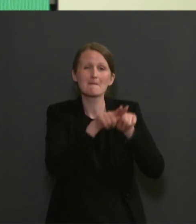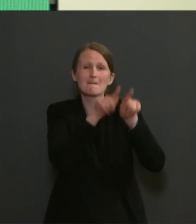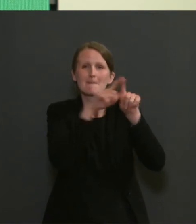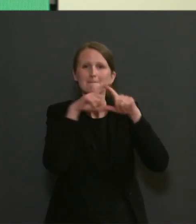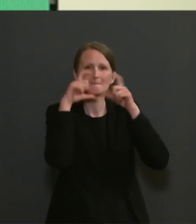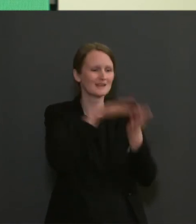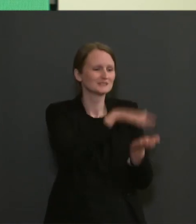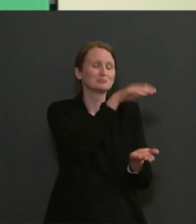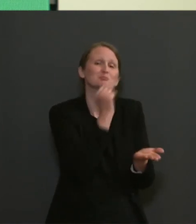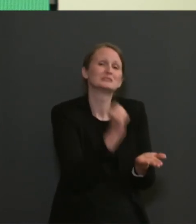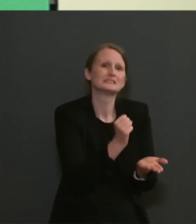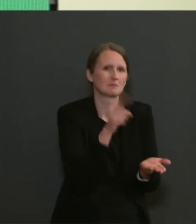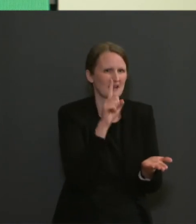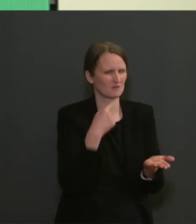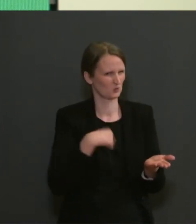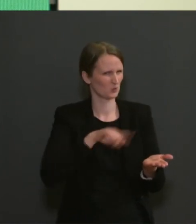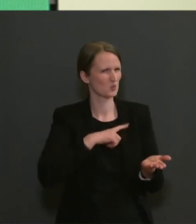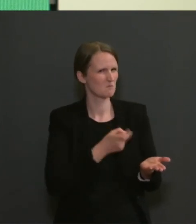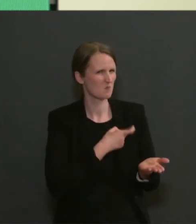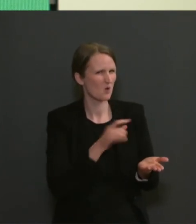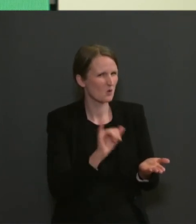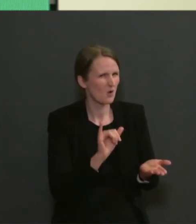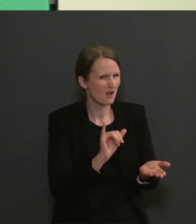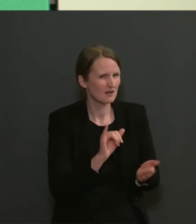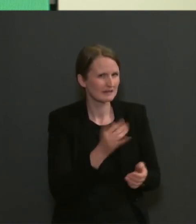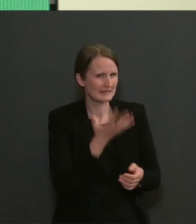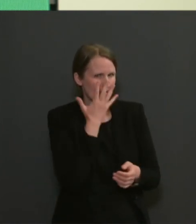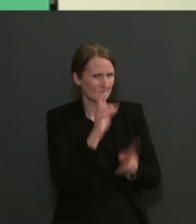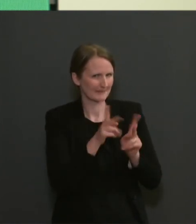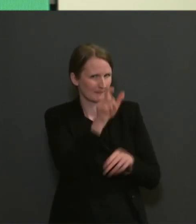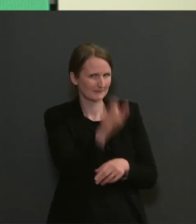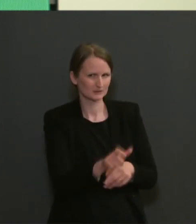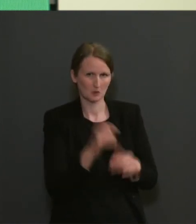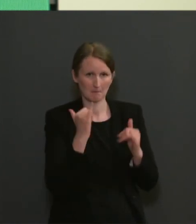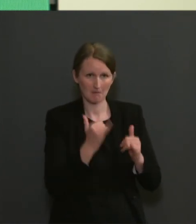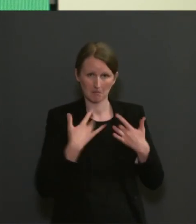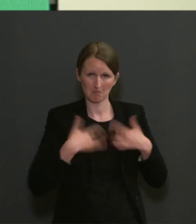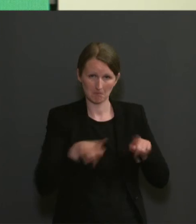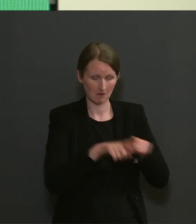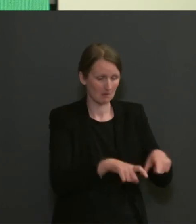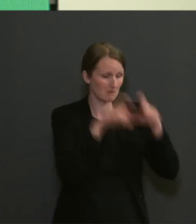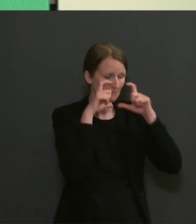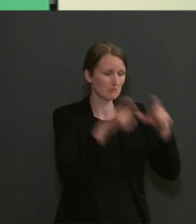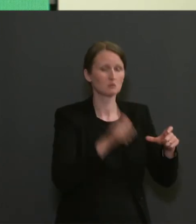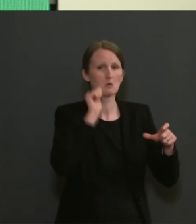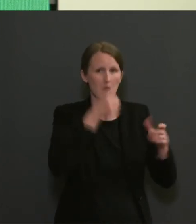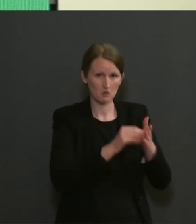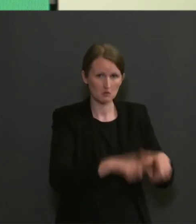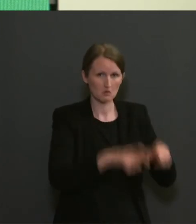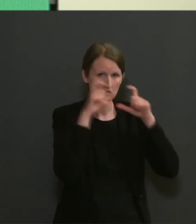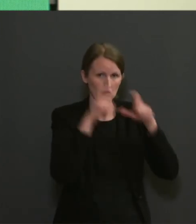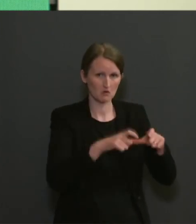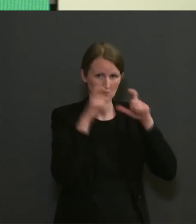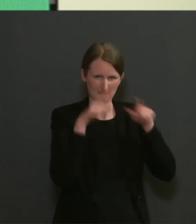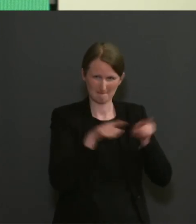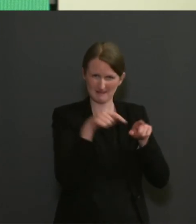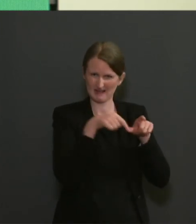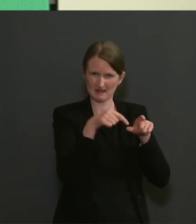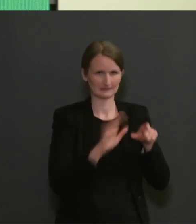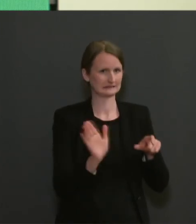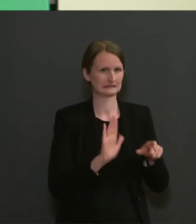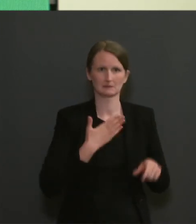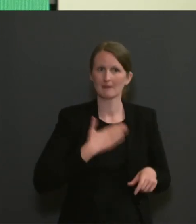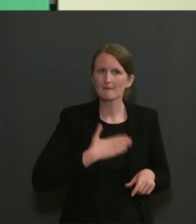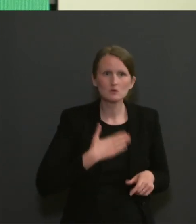employé, réemployé et réemployé jour après jour. Ce n'est pas une bonne chose, un masque est là pour au maximum, dans des